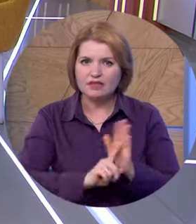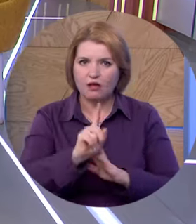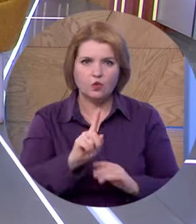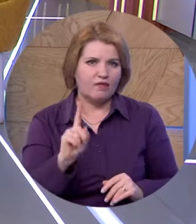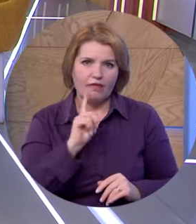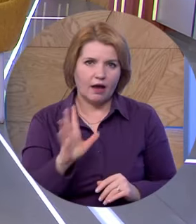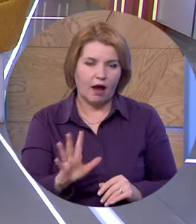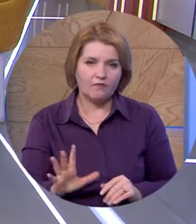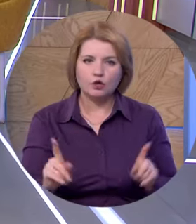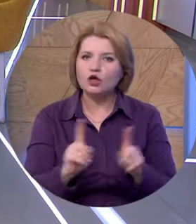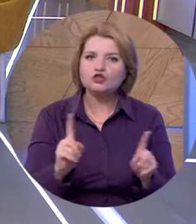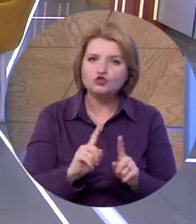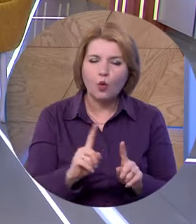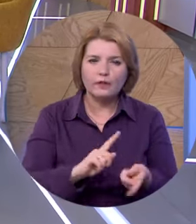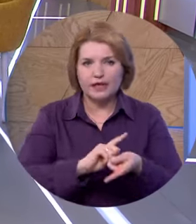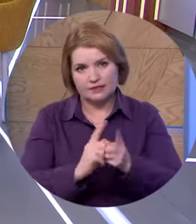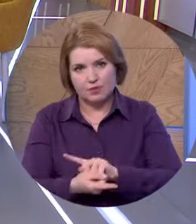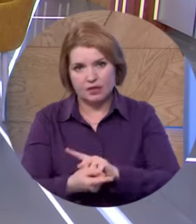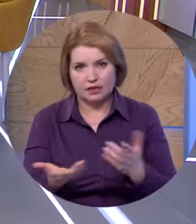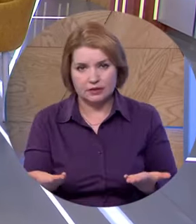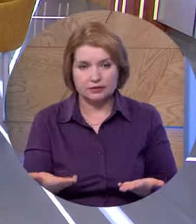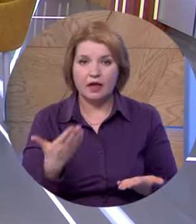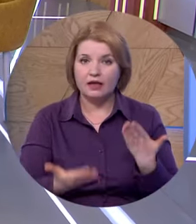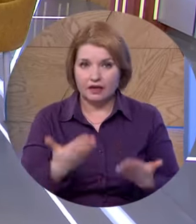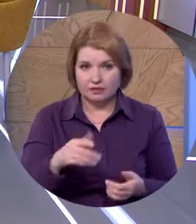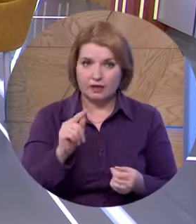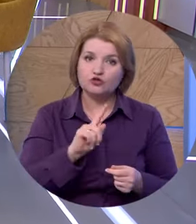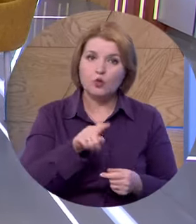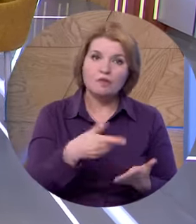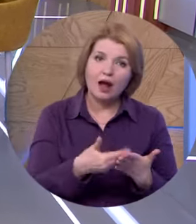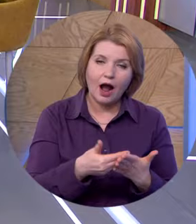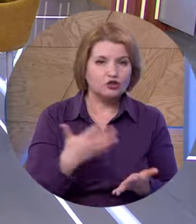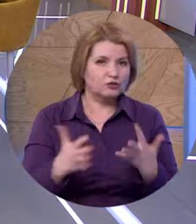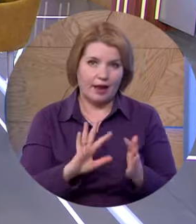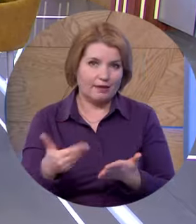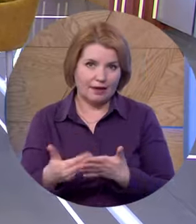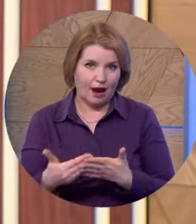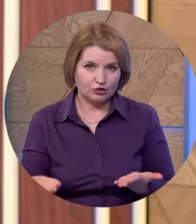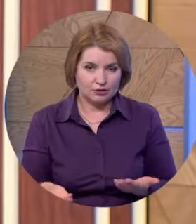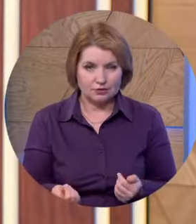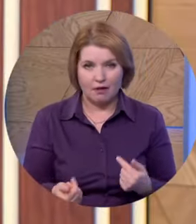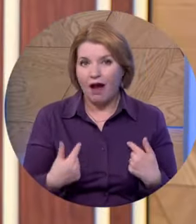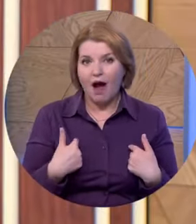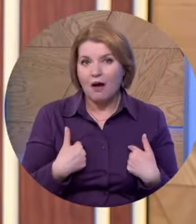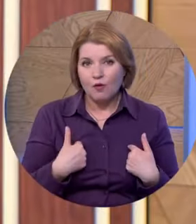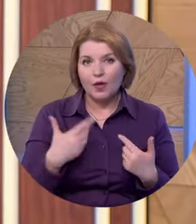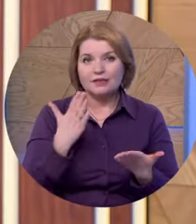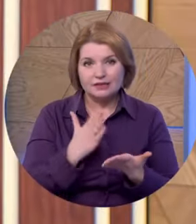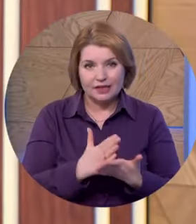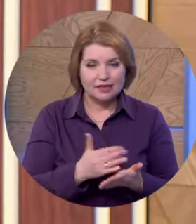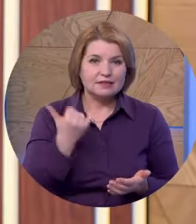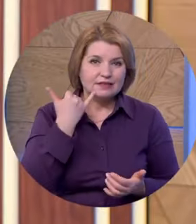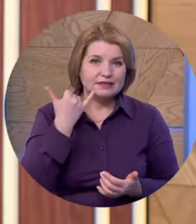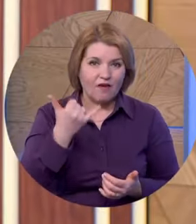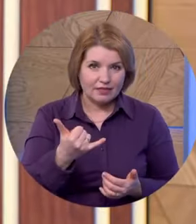что вдруг что-то изменилось. Ну, есть поговорка, да, если тебе кажется, то тебе не кажется. Именно так. А вот мне не кажется, что у нас есть телефонные звонки. Интерес вызывает